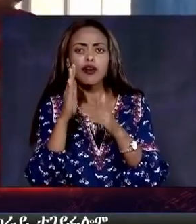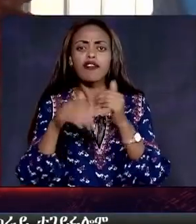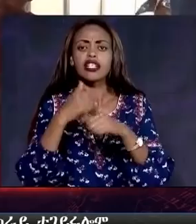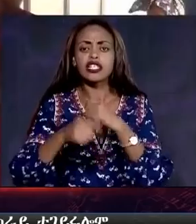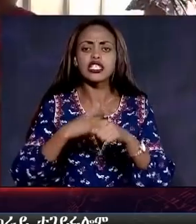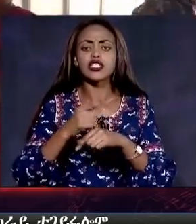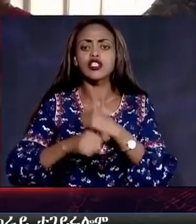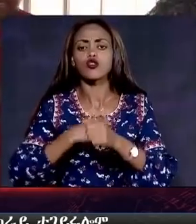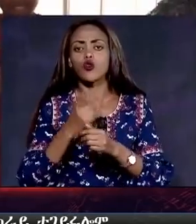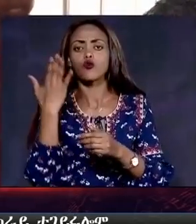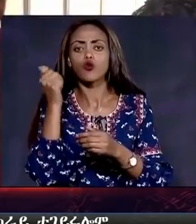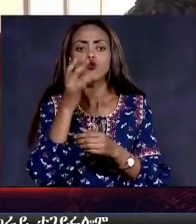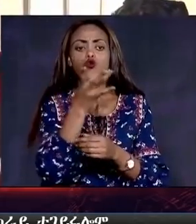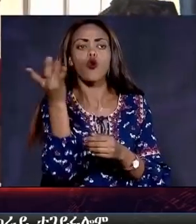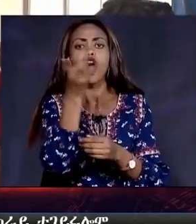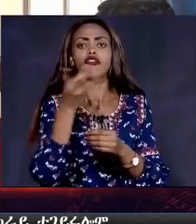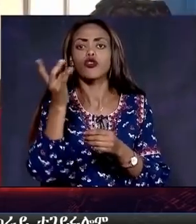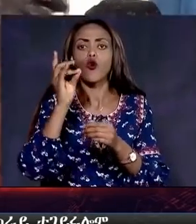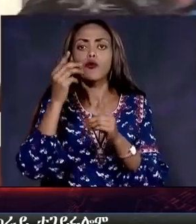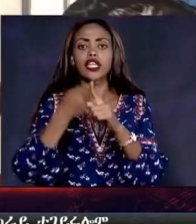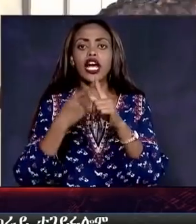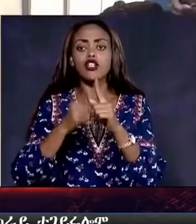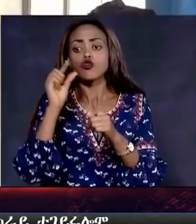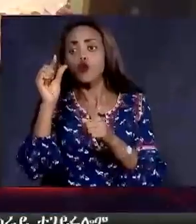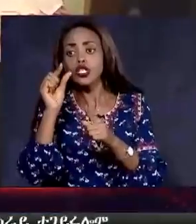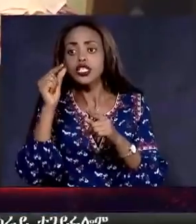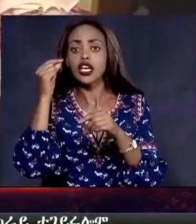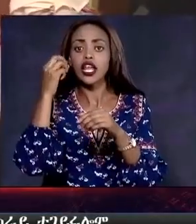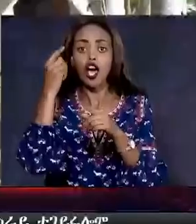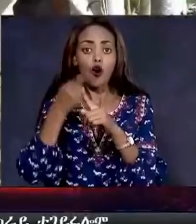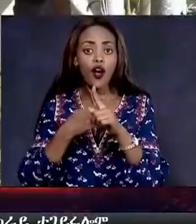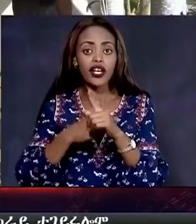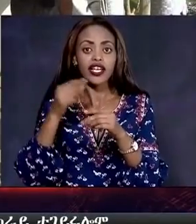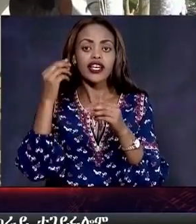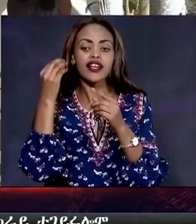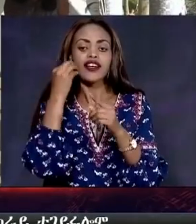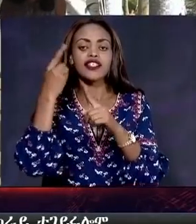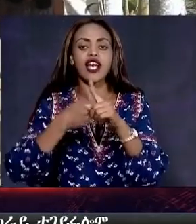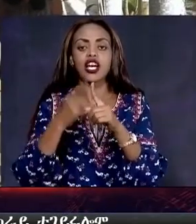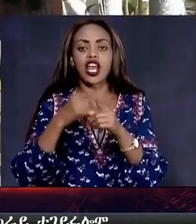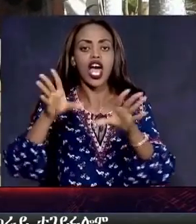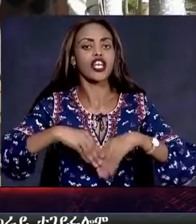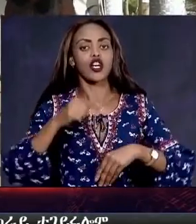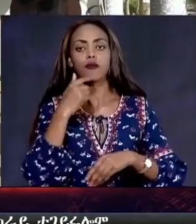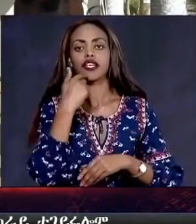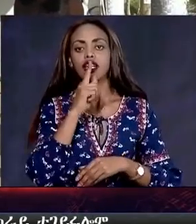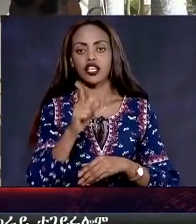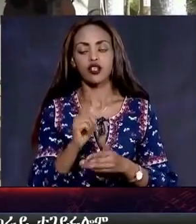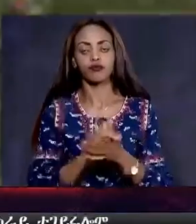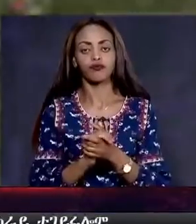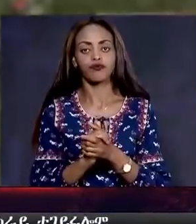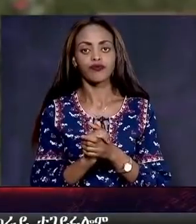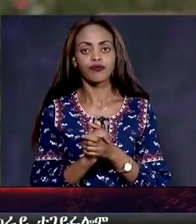مخفلي كيتصغمو نشوعات يوم تخاريتي نستوسنا وره غزا كراي كمزي قبل ام بتوكالي ان اي تي مان هاي لسلاس بيلن تزاري